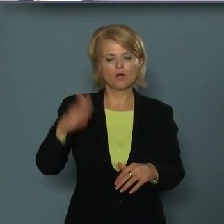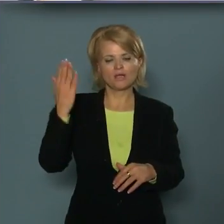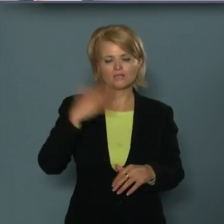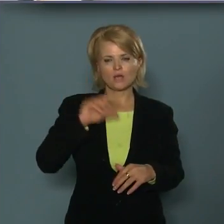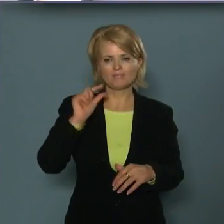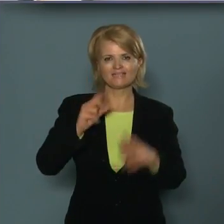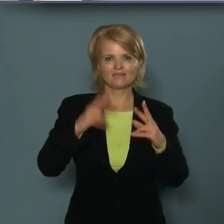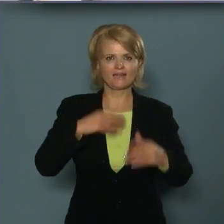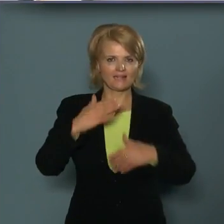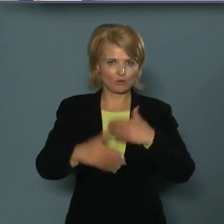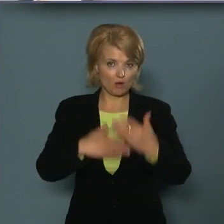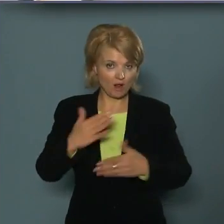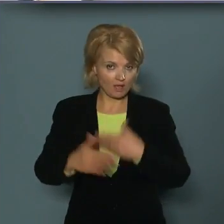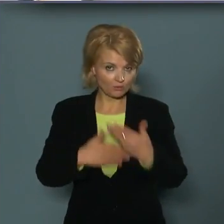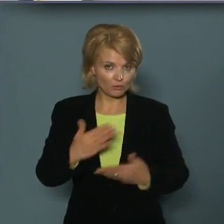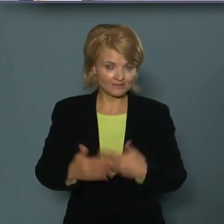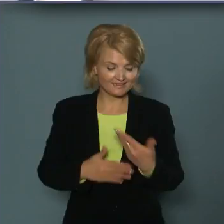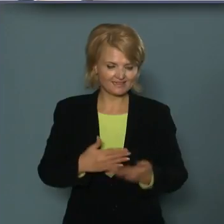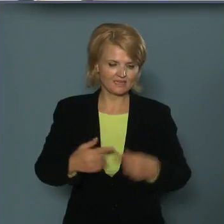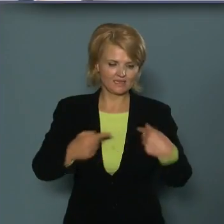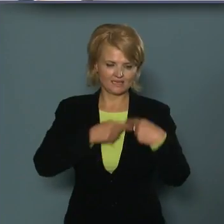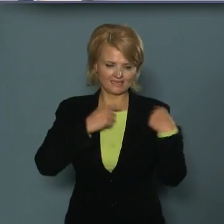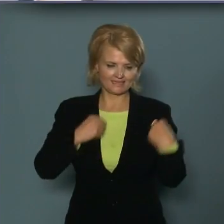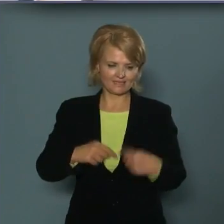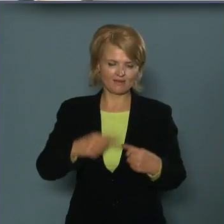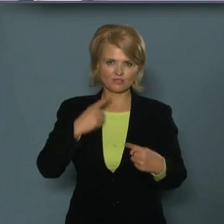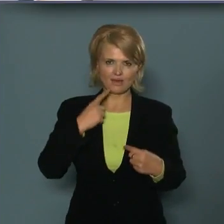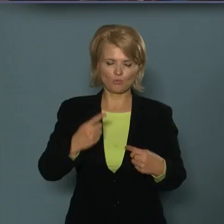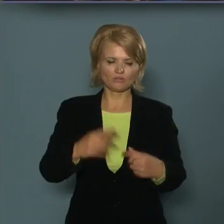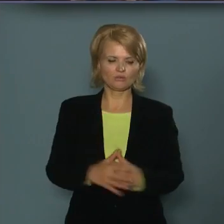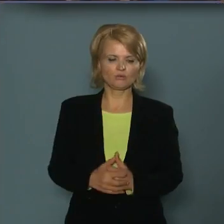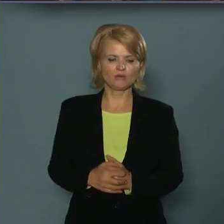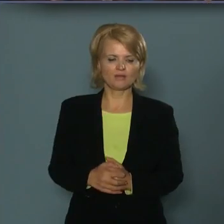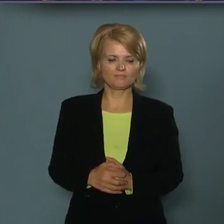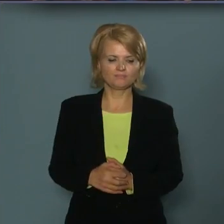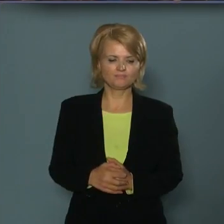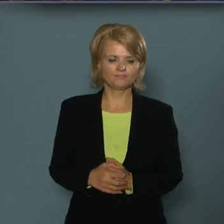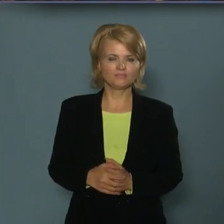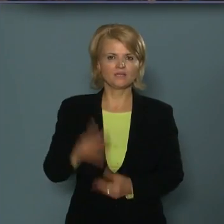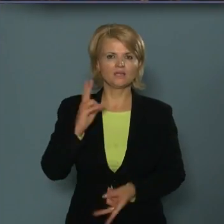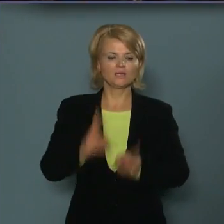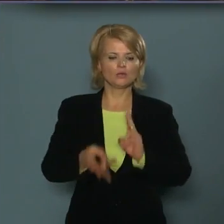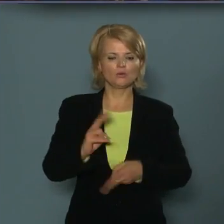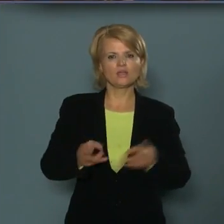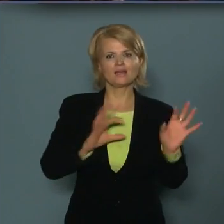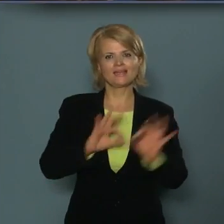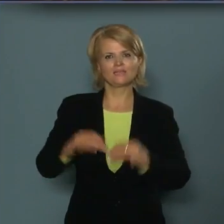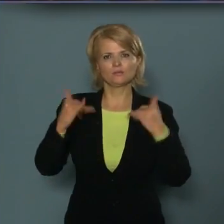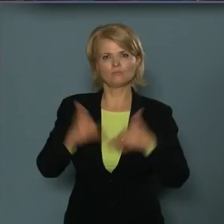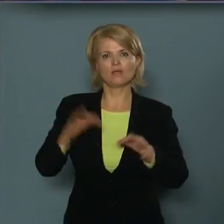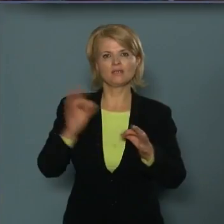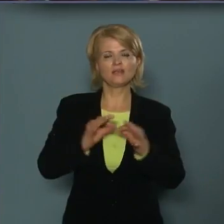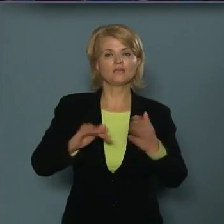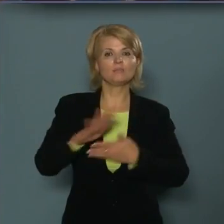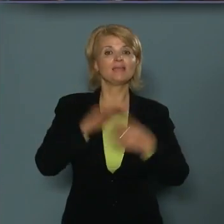kicsit előre haladottabb a dolog, akkor szívesen mondok róla mindent. Hogyan készültek a mai eseményre,